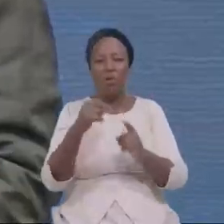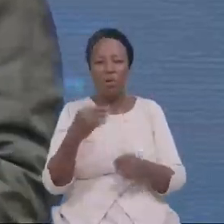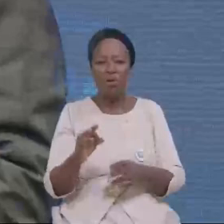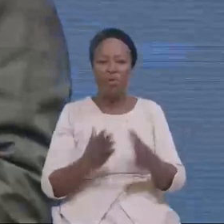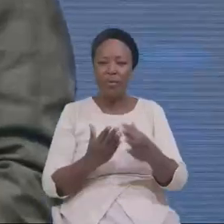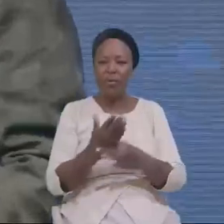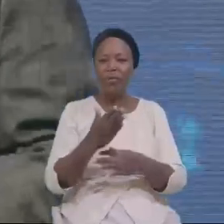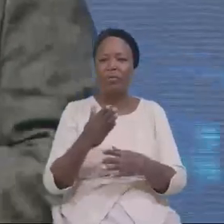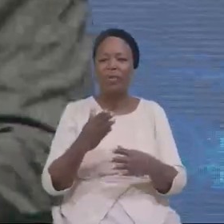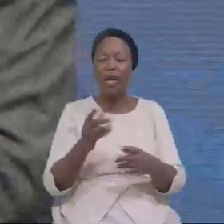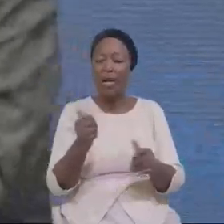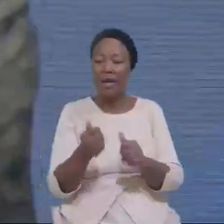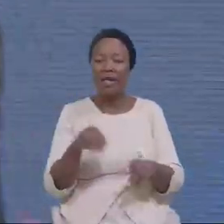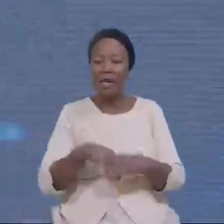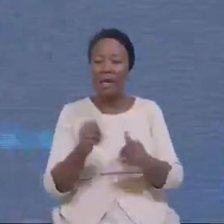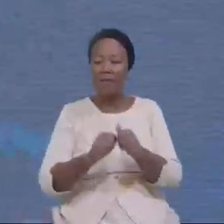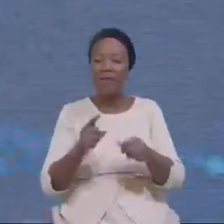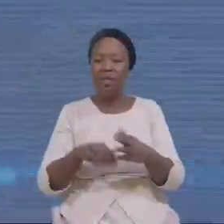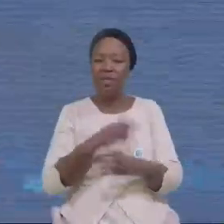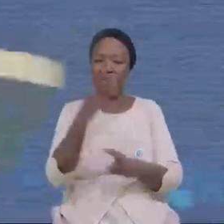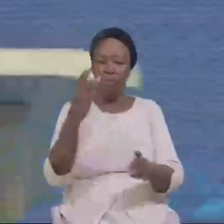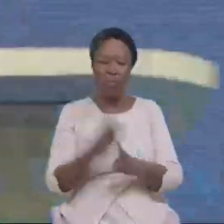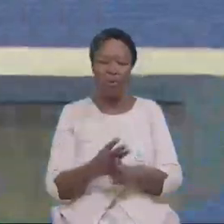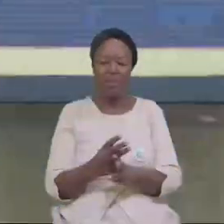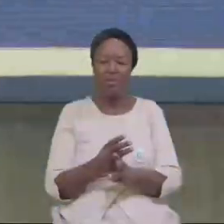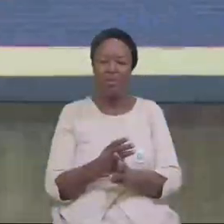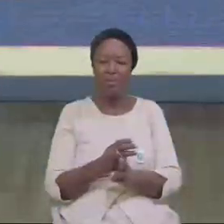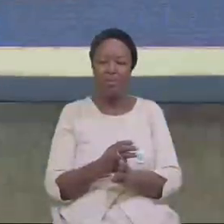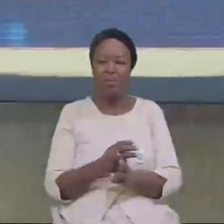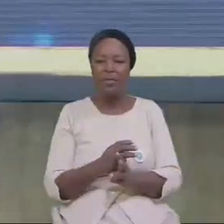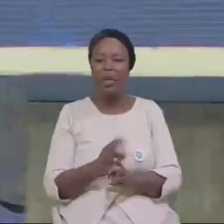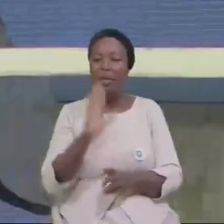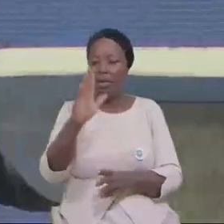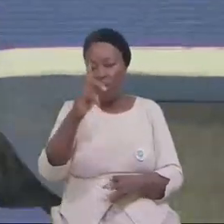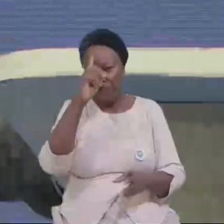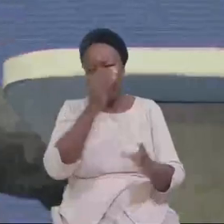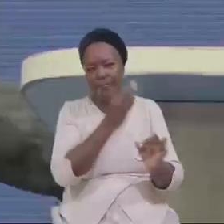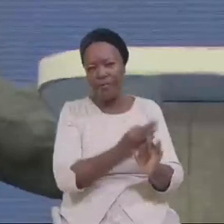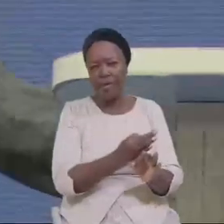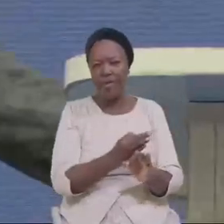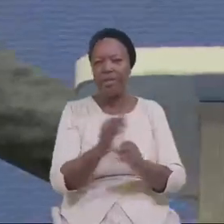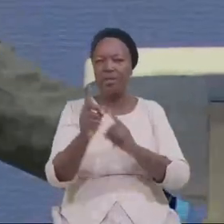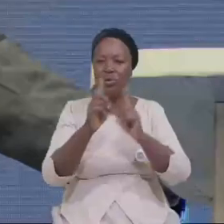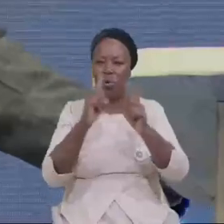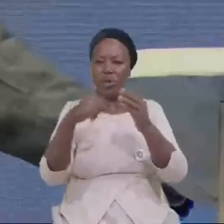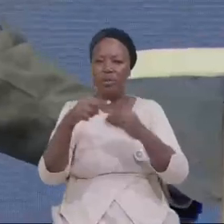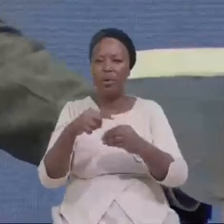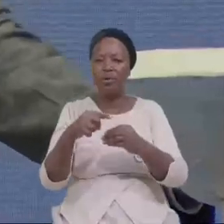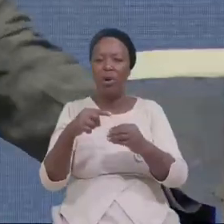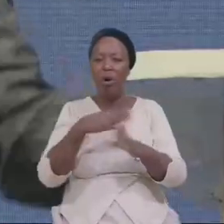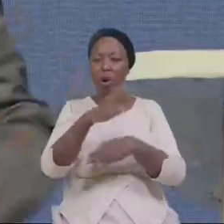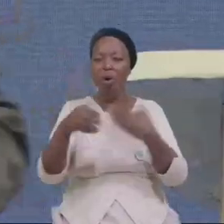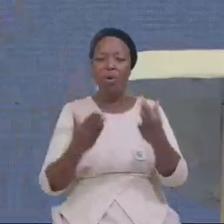Je rends d'abord grâce à mon Dieu par Jésus-Christ aux yeux de vous tous, de ce que votre foi est renommée dans le monde entier.